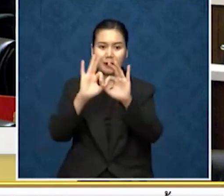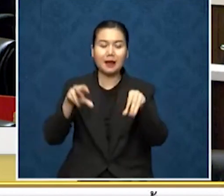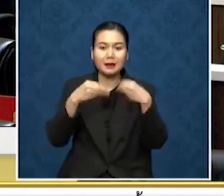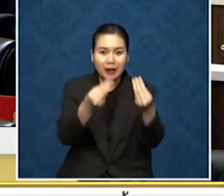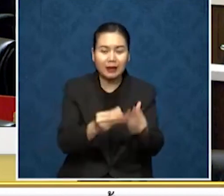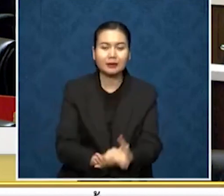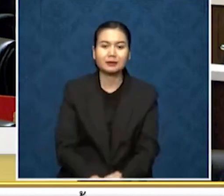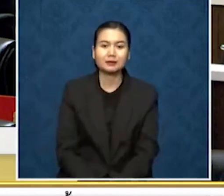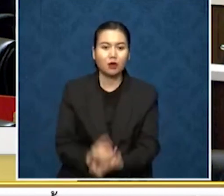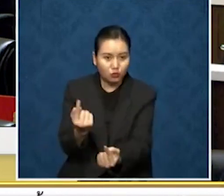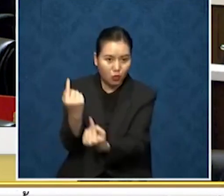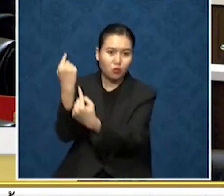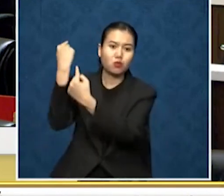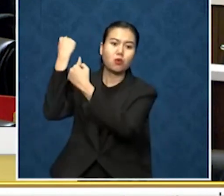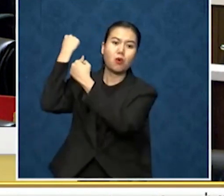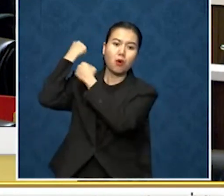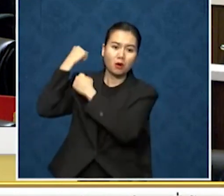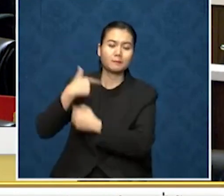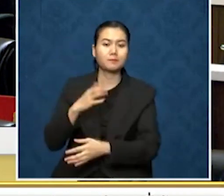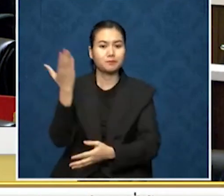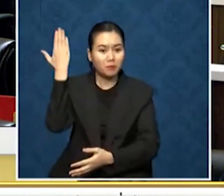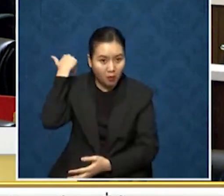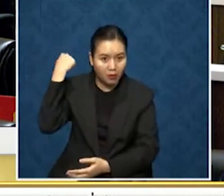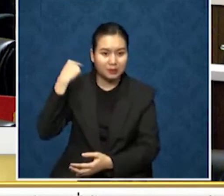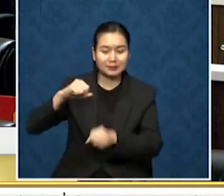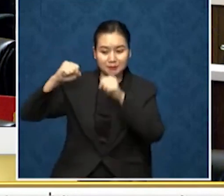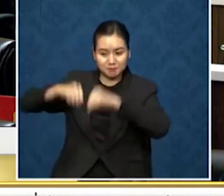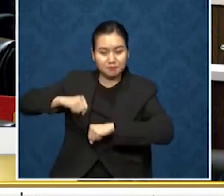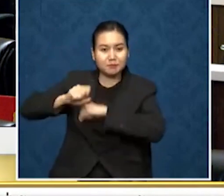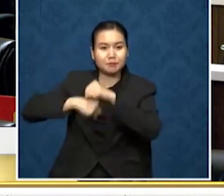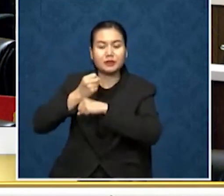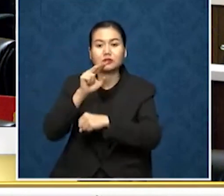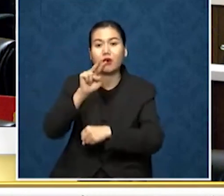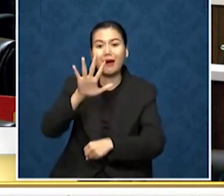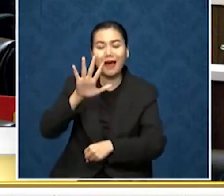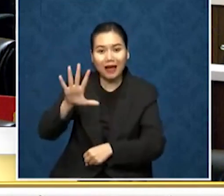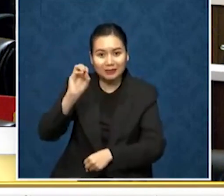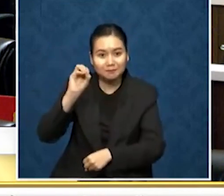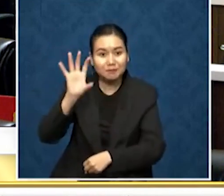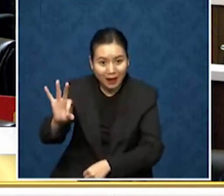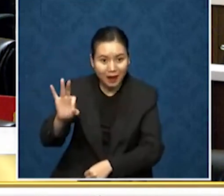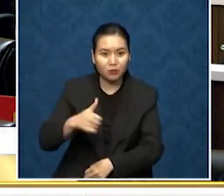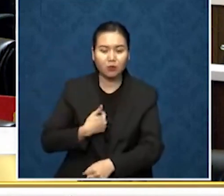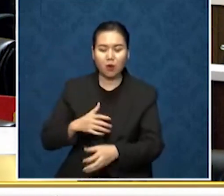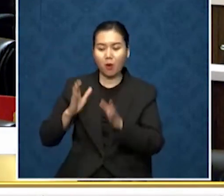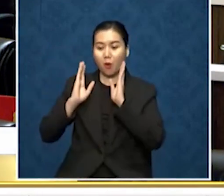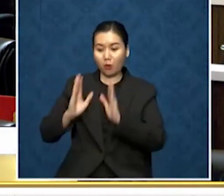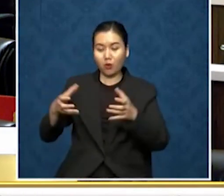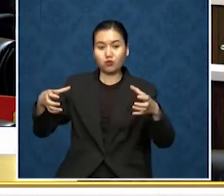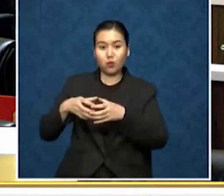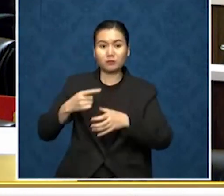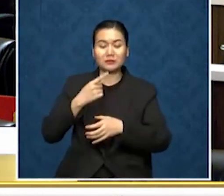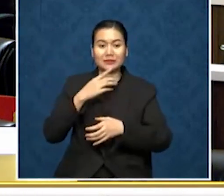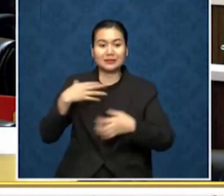และผมต้องขอย้อนย้อนไปว่าตั้งแต่การทำประชามติปี 59กลุ่มพี่น้องคนเสื้อแดง